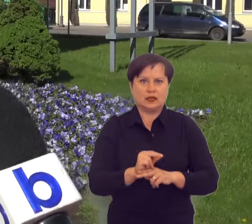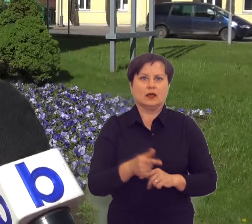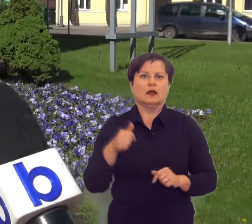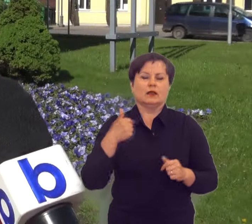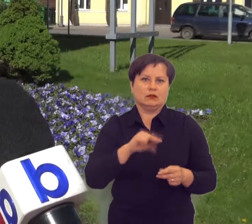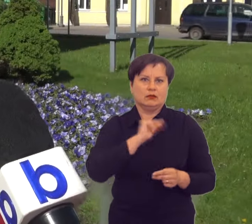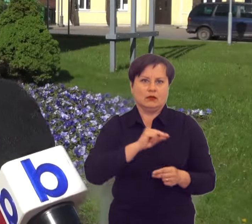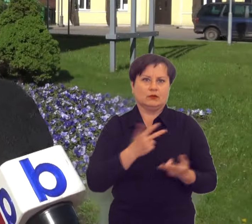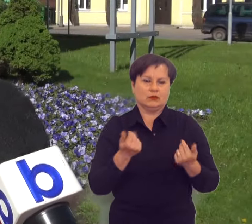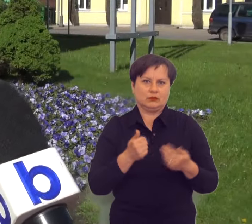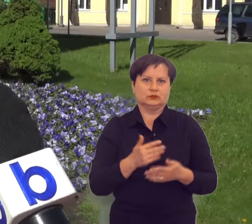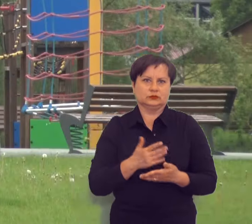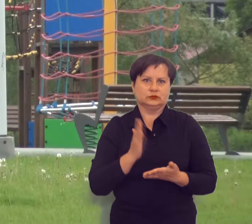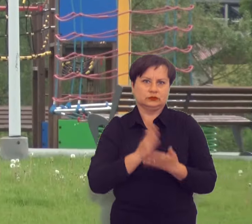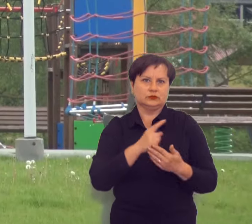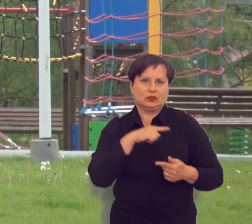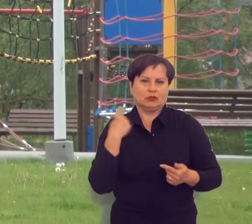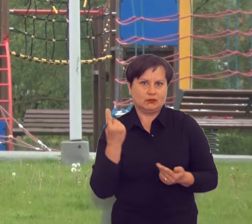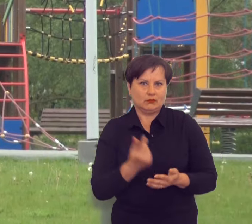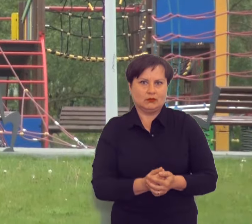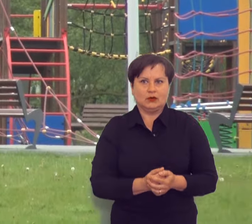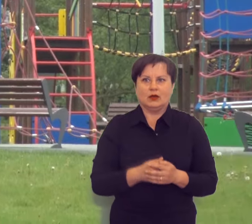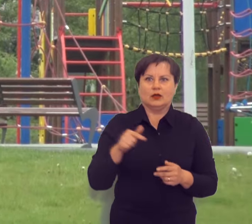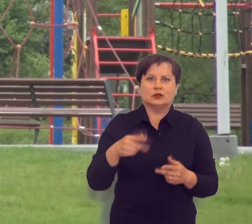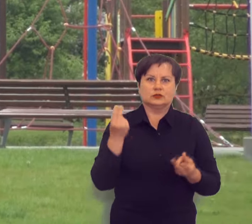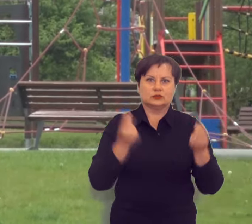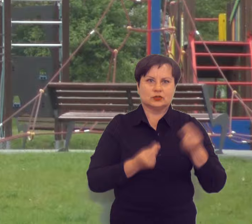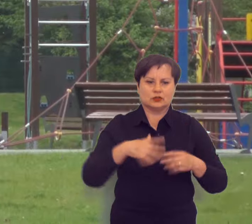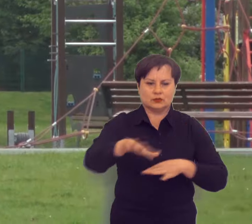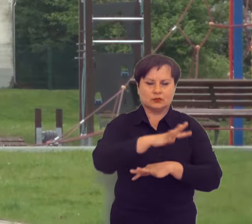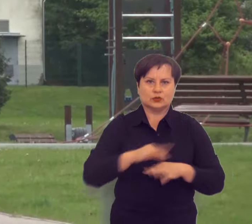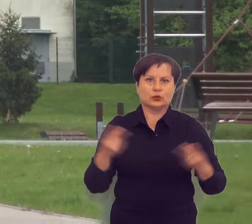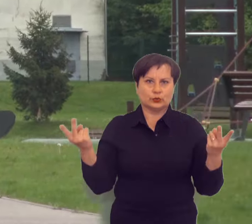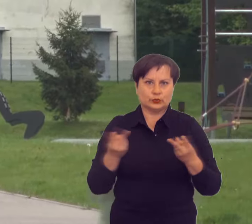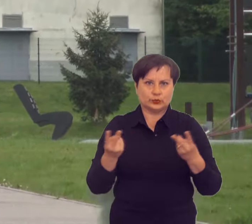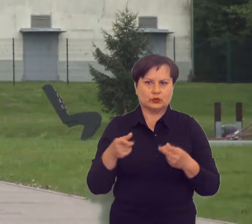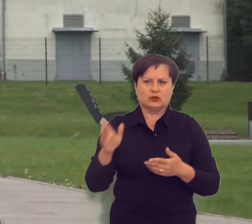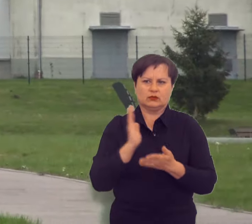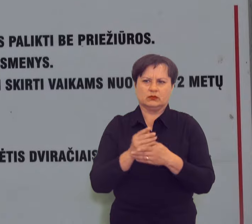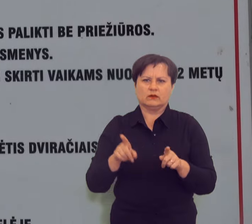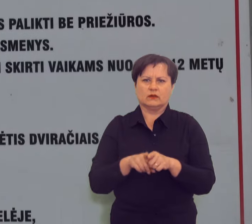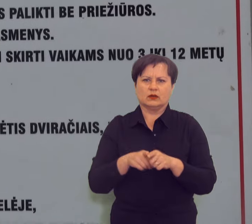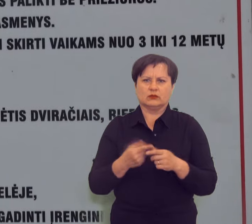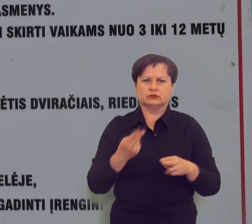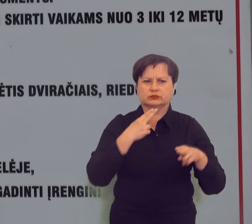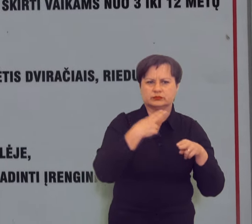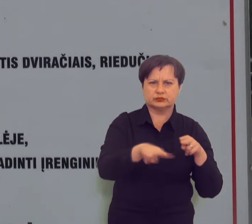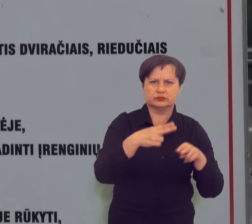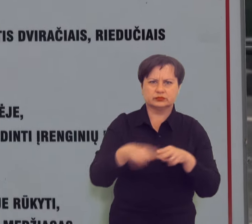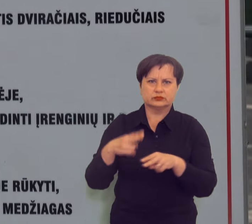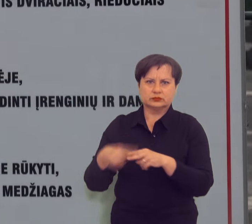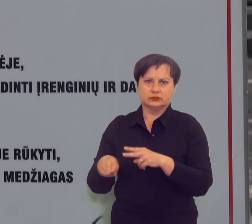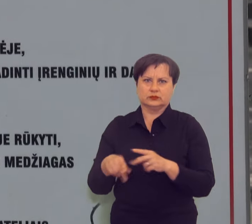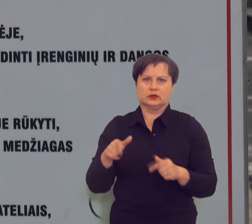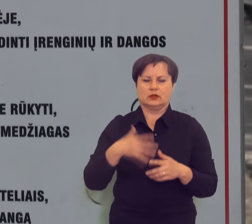daug darbų šiuo metu tikrai yra daug. Žaidimų aikštelės taip reikalingos mažiesiems, dėja, niokojamos ir tampa tikrų